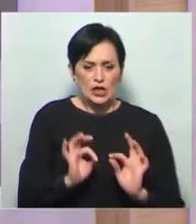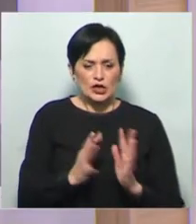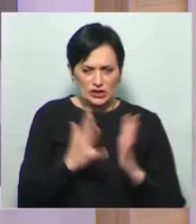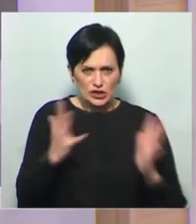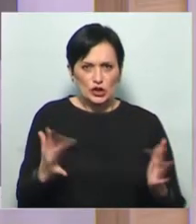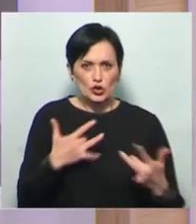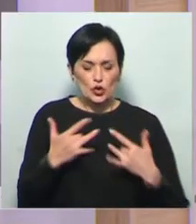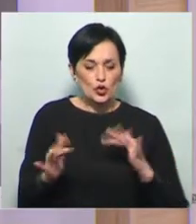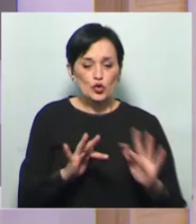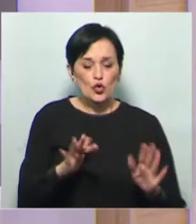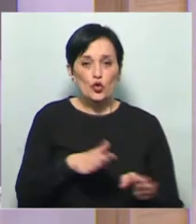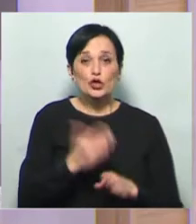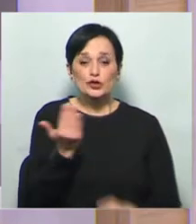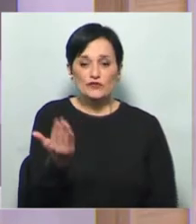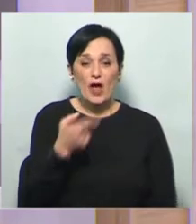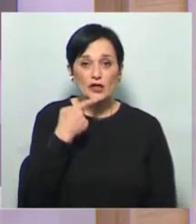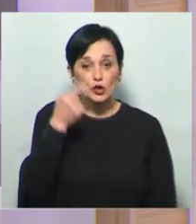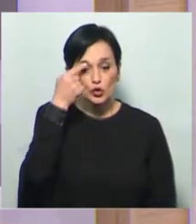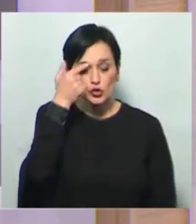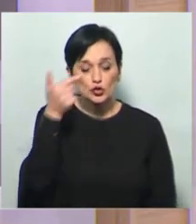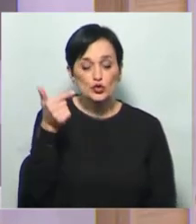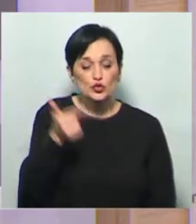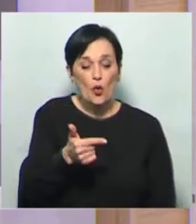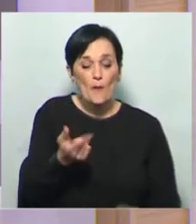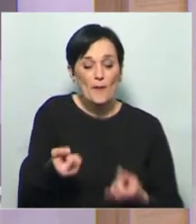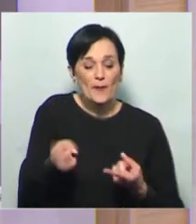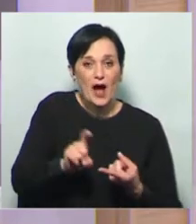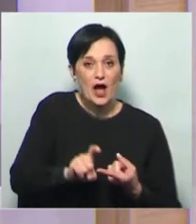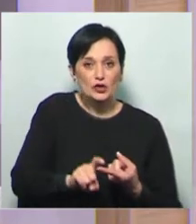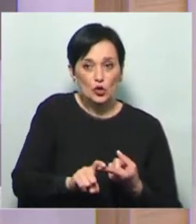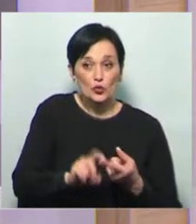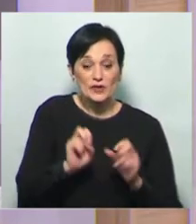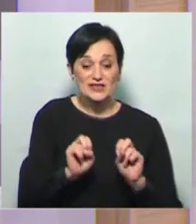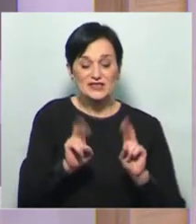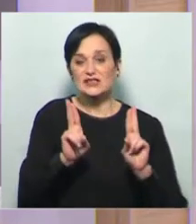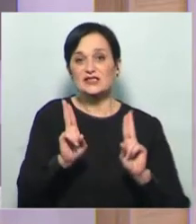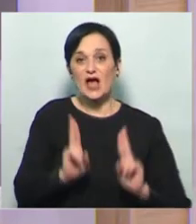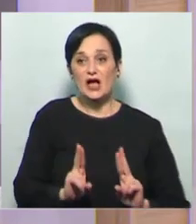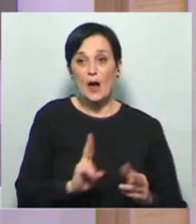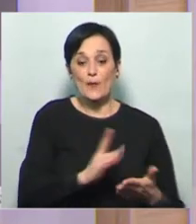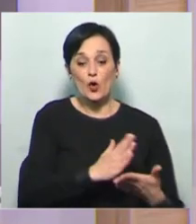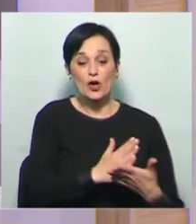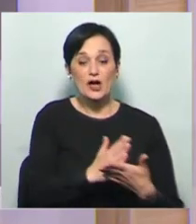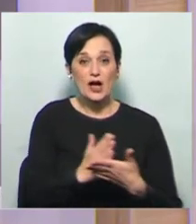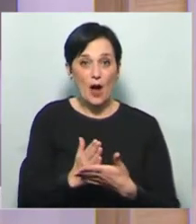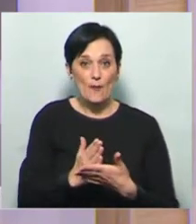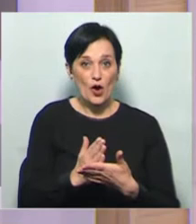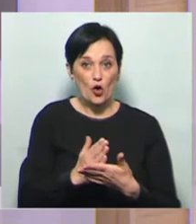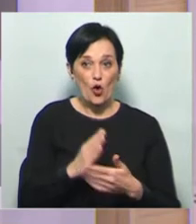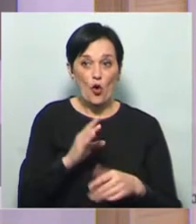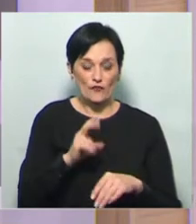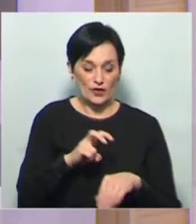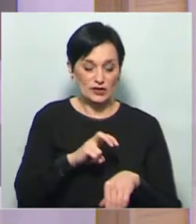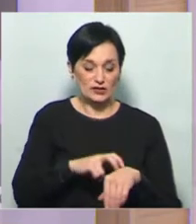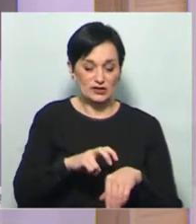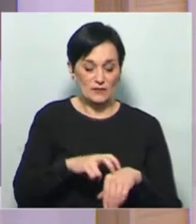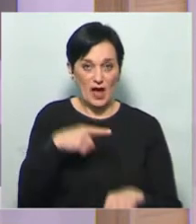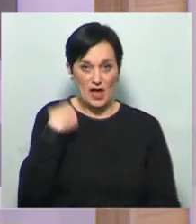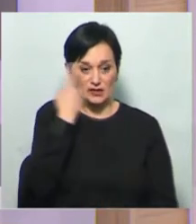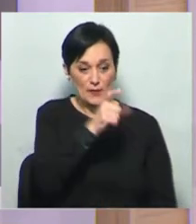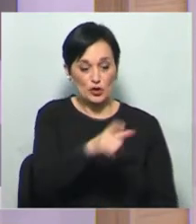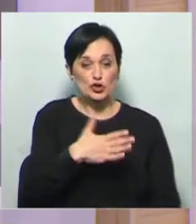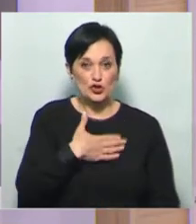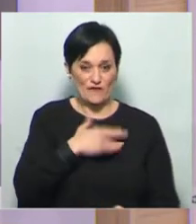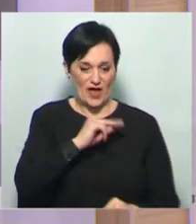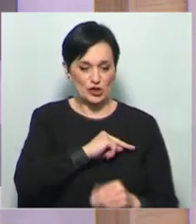რომ თქვენ ბრძანეთ ცნობადობასთან დაკავშირებით, საგანგებოდ გამოყავით რასაკურველია მედპერსონალი, ჩვენი კოლეგები,